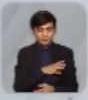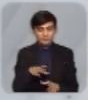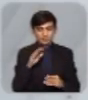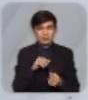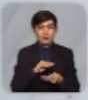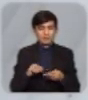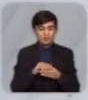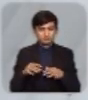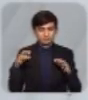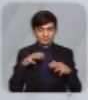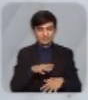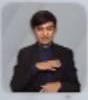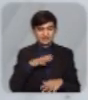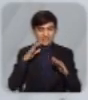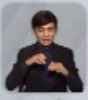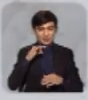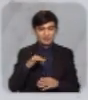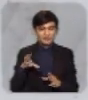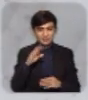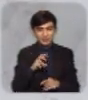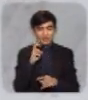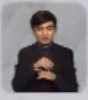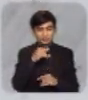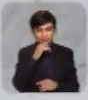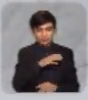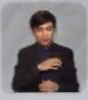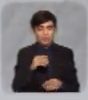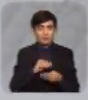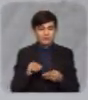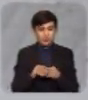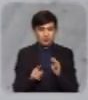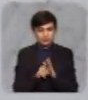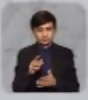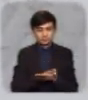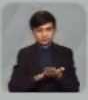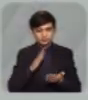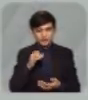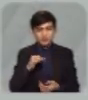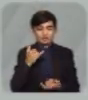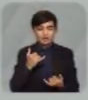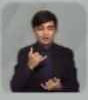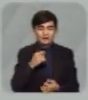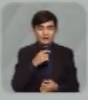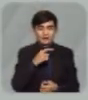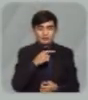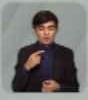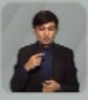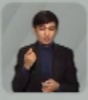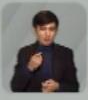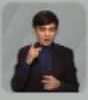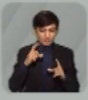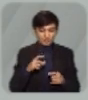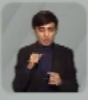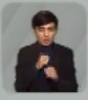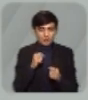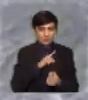города коммунальщики не успели добраться даже до тротуаров. Теперь все начинать сначала. Хорошо, что температура ниже, поэтому снег менее плотный, говорят